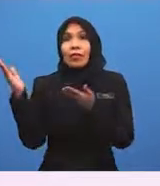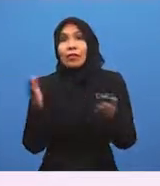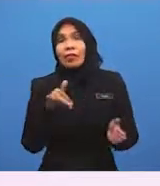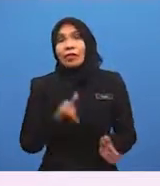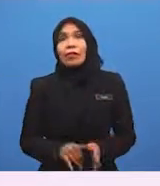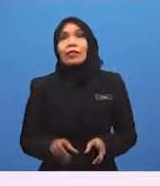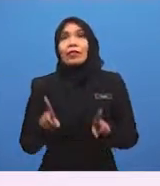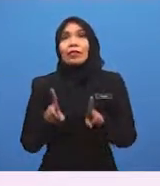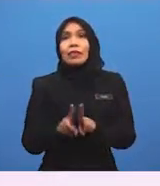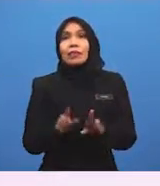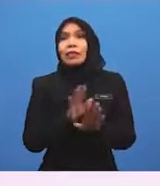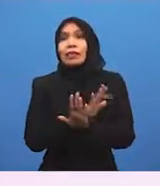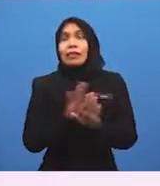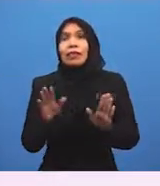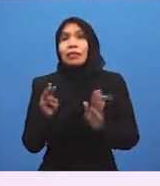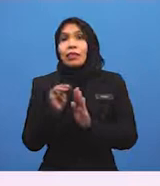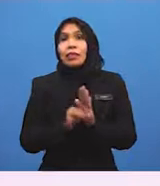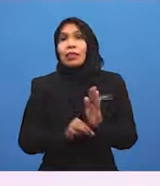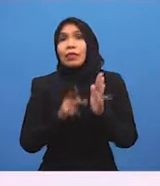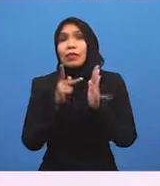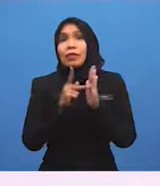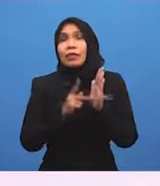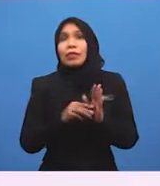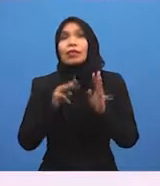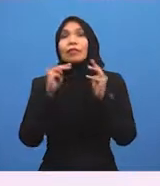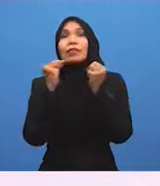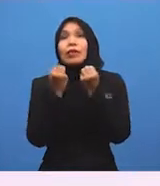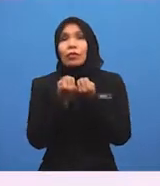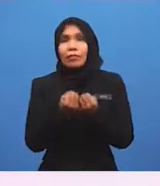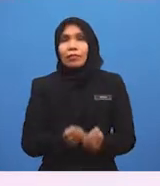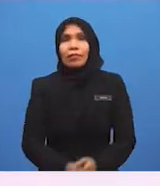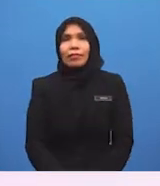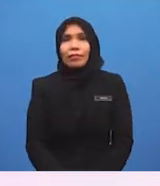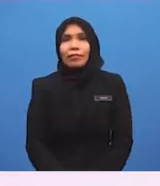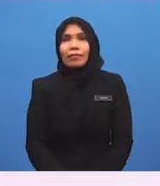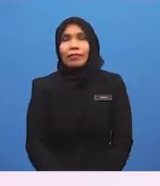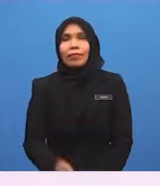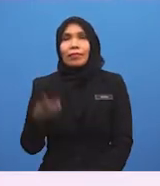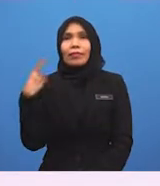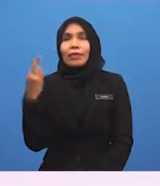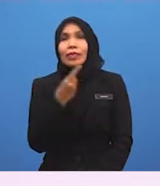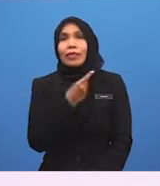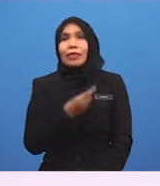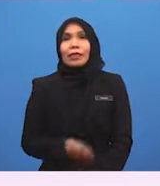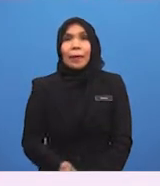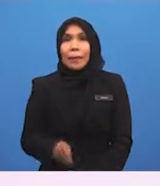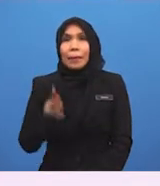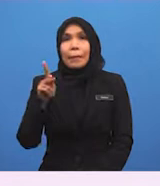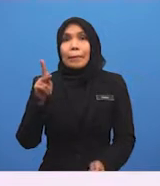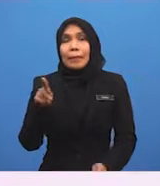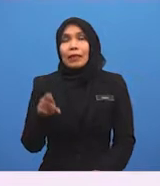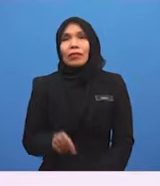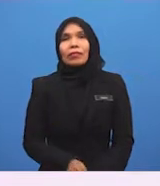sama tanpa mengira kaum. Murid-murid, kita patut memberikan layanan yang